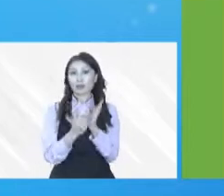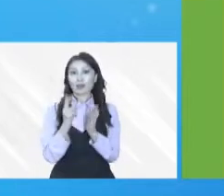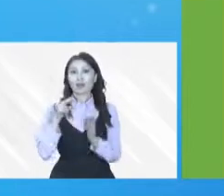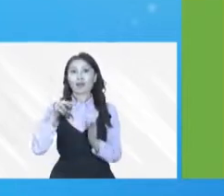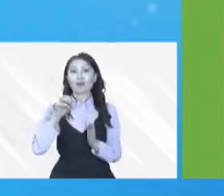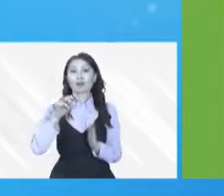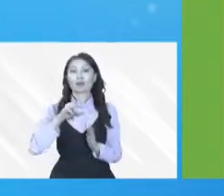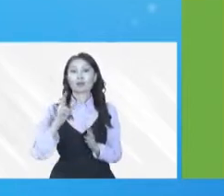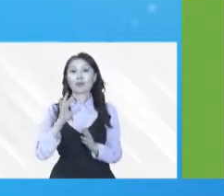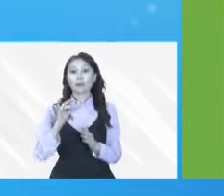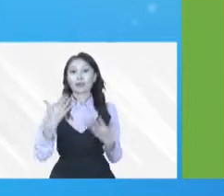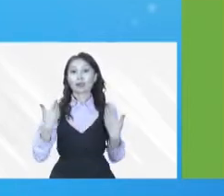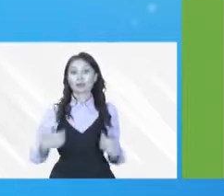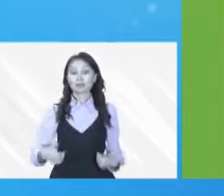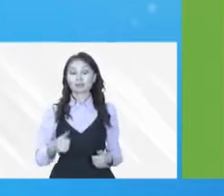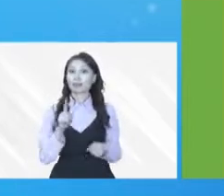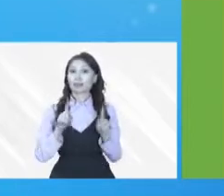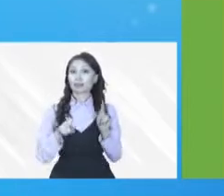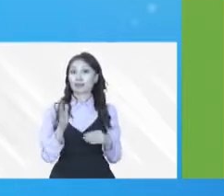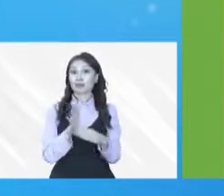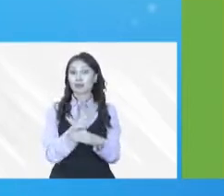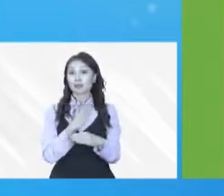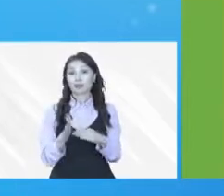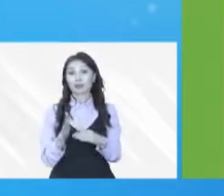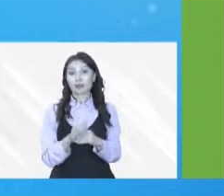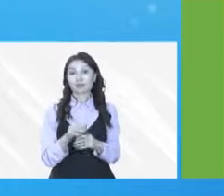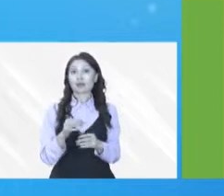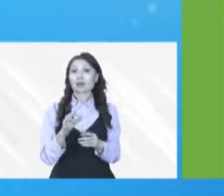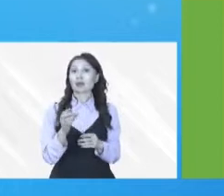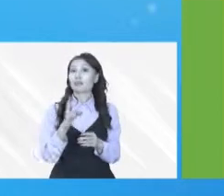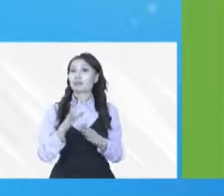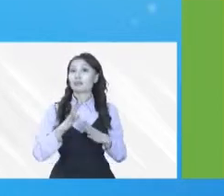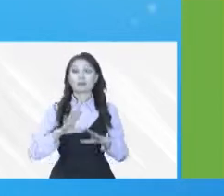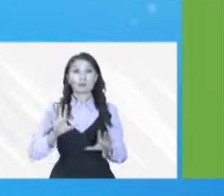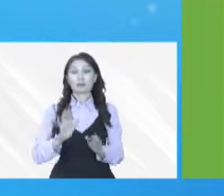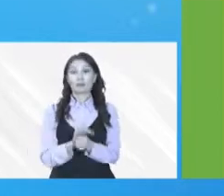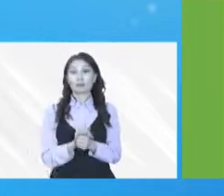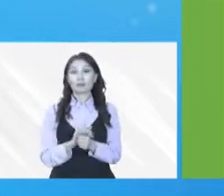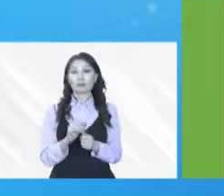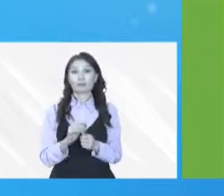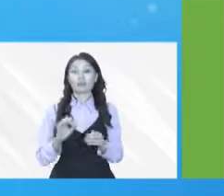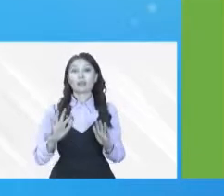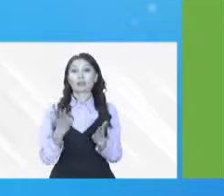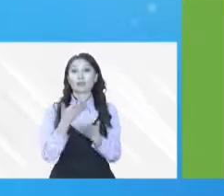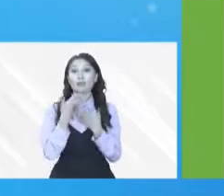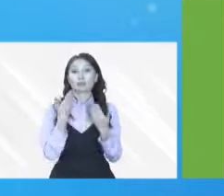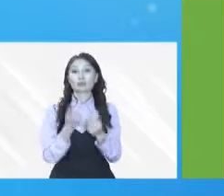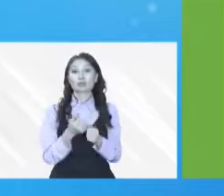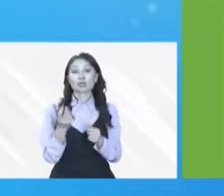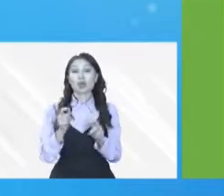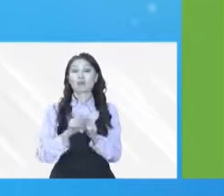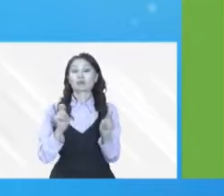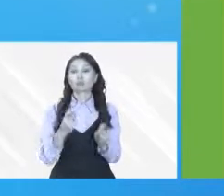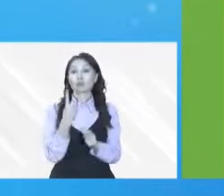и организма. Иногда деление цитоплазмы не происходит, образуются